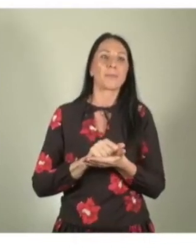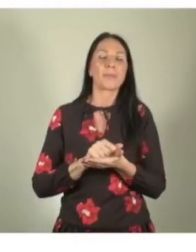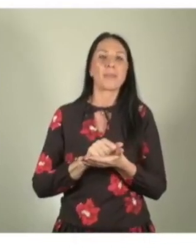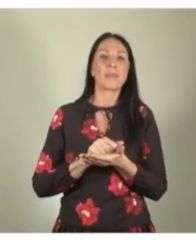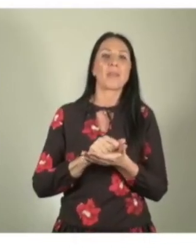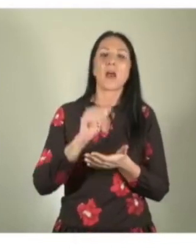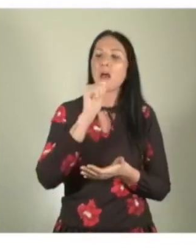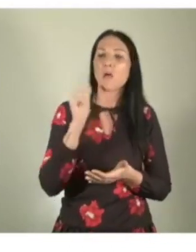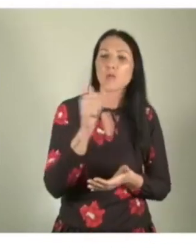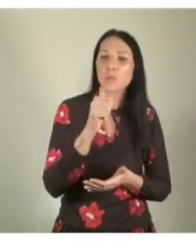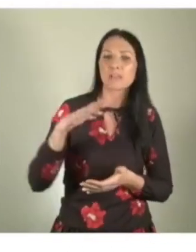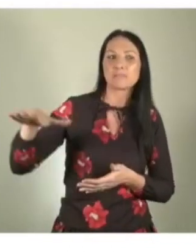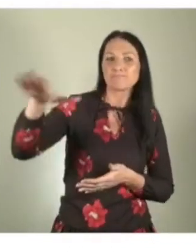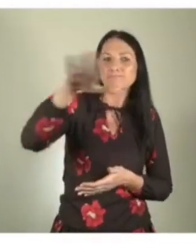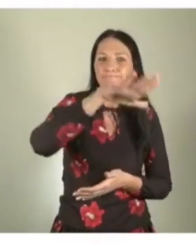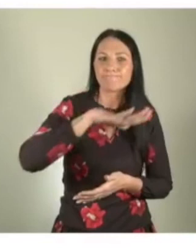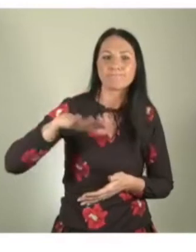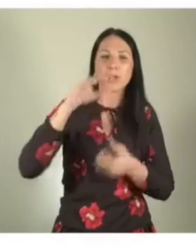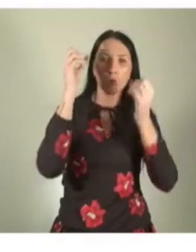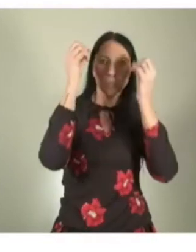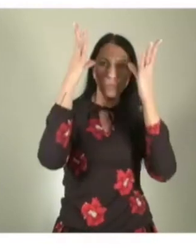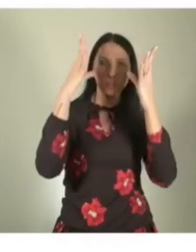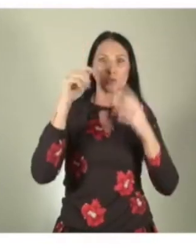aspektem Europejskiej Stolicy Kultury w regionie.